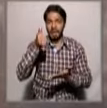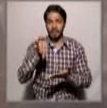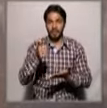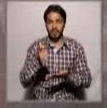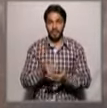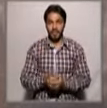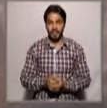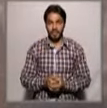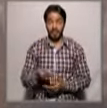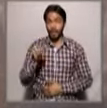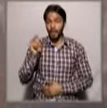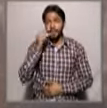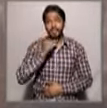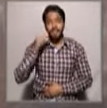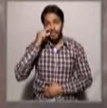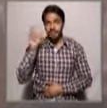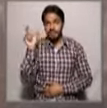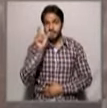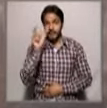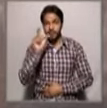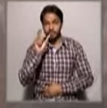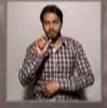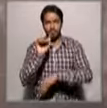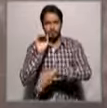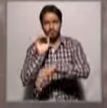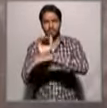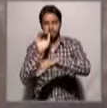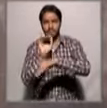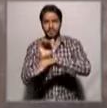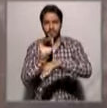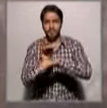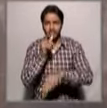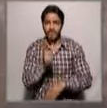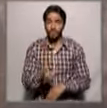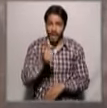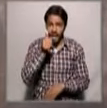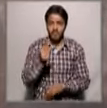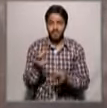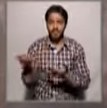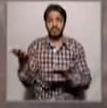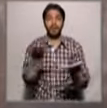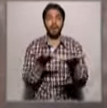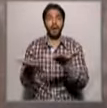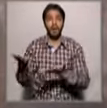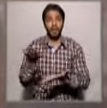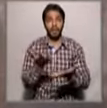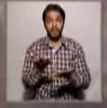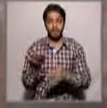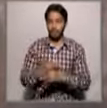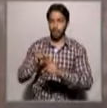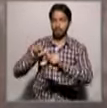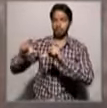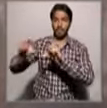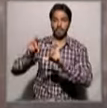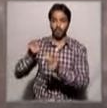في الإسلام إنما هي لإجبار صاحب المال أن يستثمره، وإلا أكلته الصدقة، وأن هذا قال اتجروا في مال